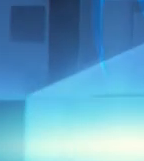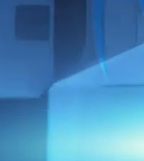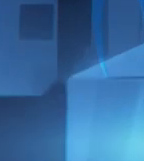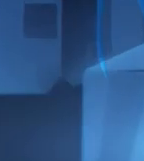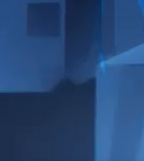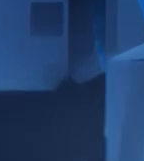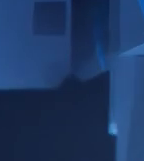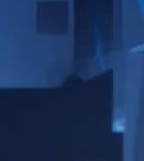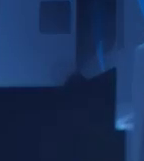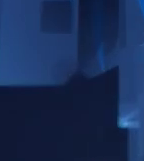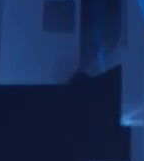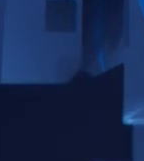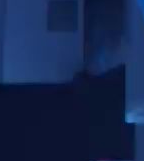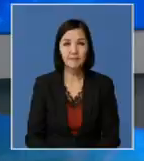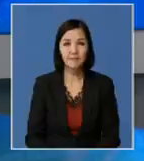телеканал ЖТСУ.